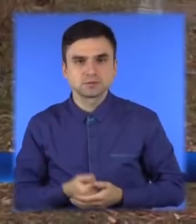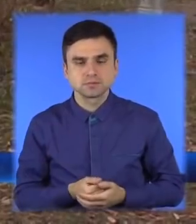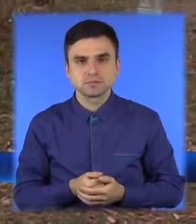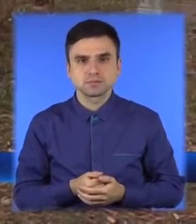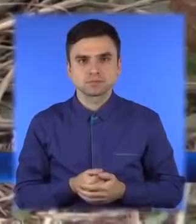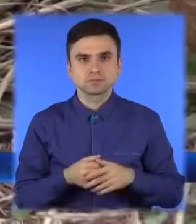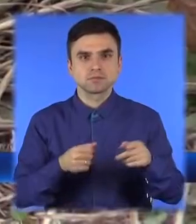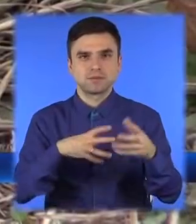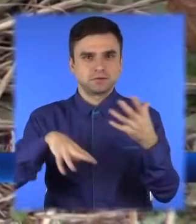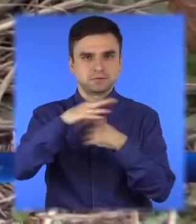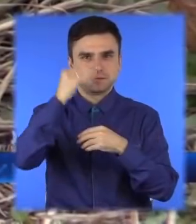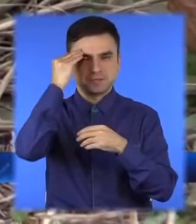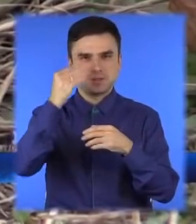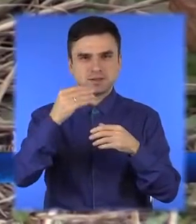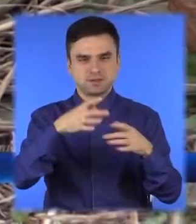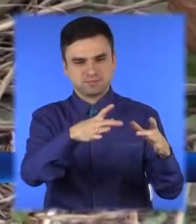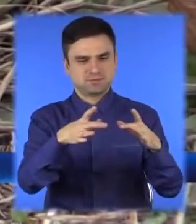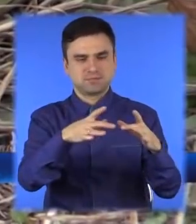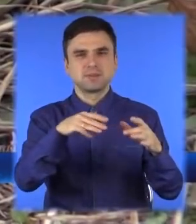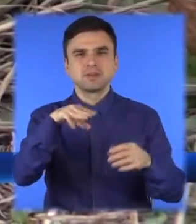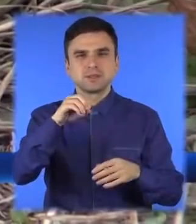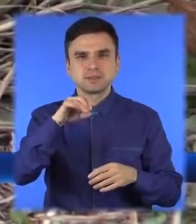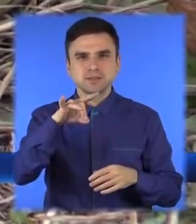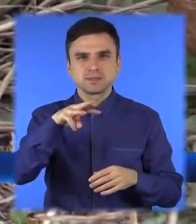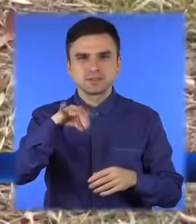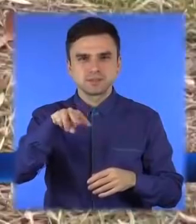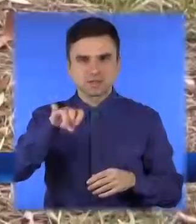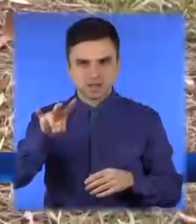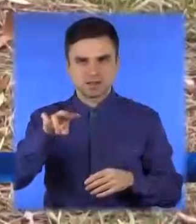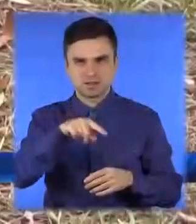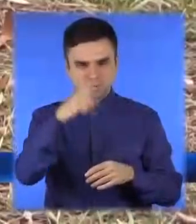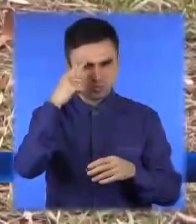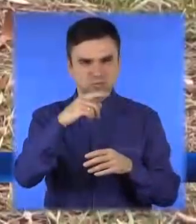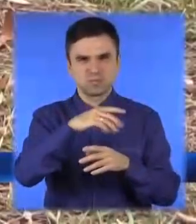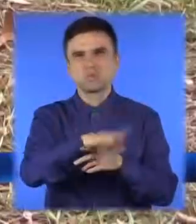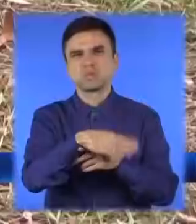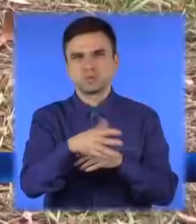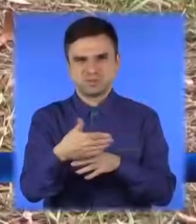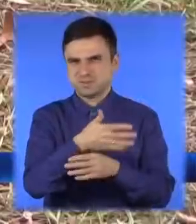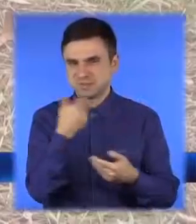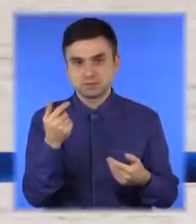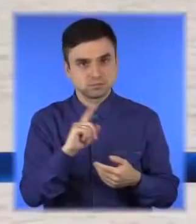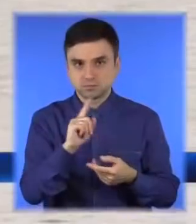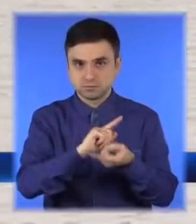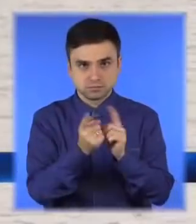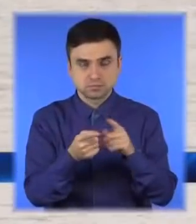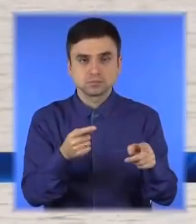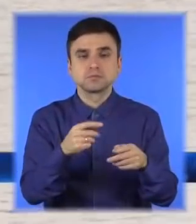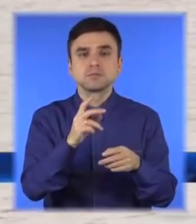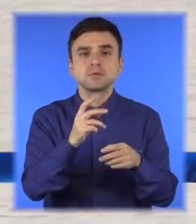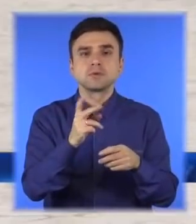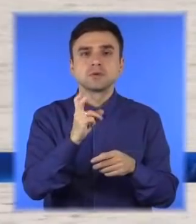поширеній думці містян, у тутешніх водоймах можна виловити багато чого. Карась, уклейка, плотва, краснопірка,